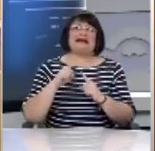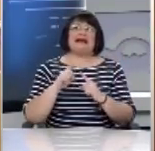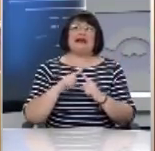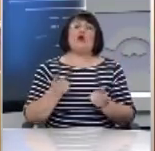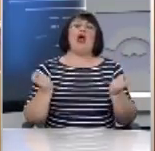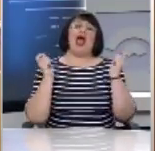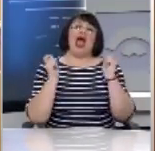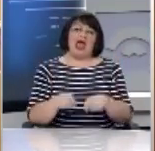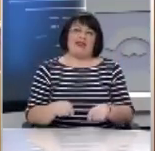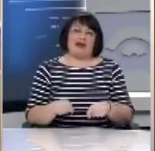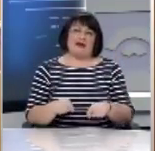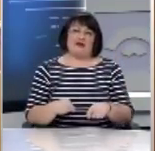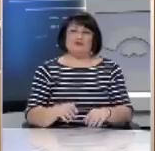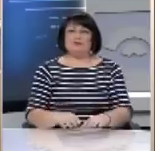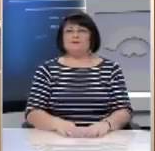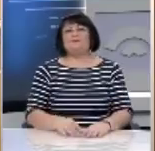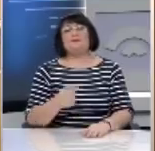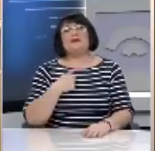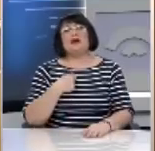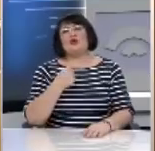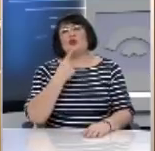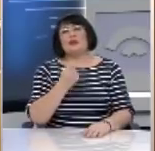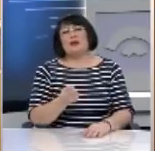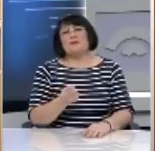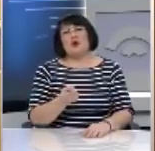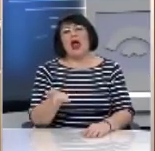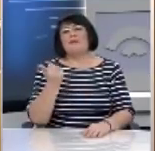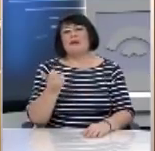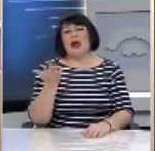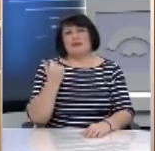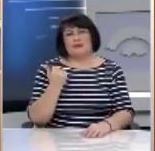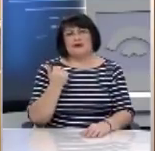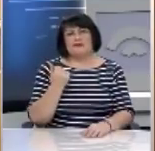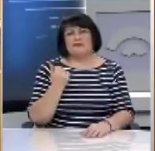αδύνατα. Αλλά εγώ θα πω,